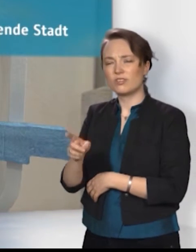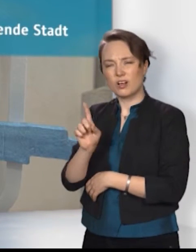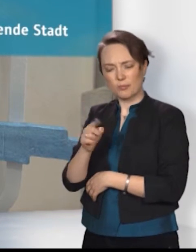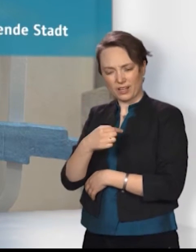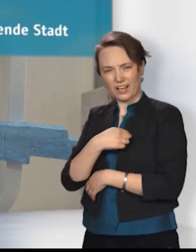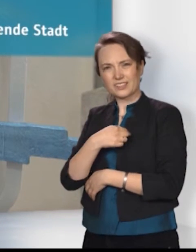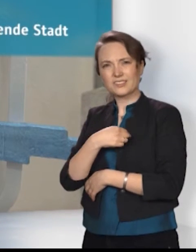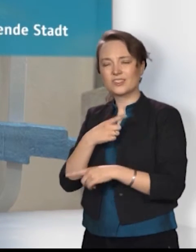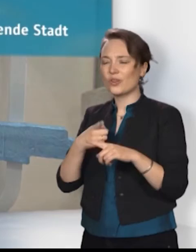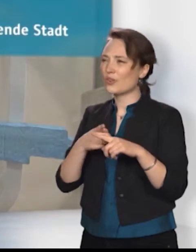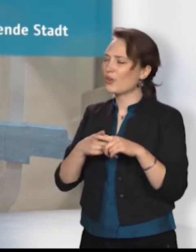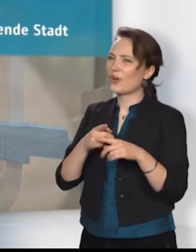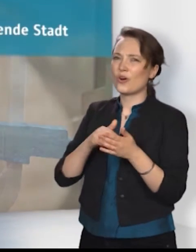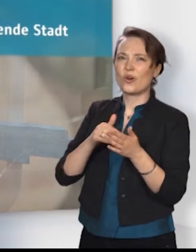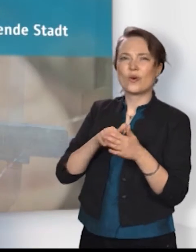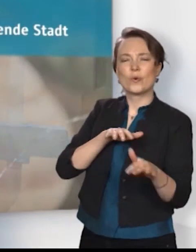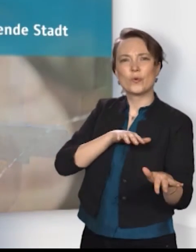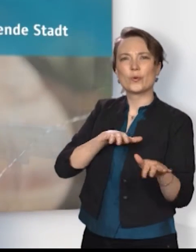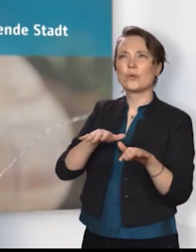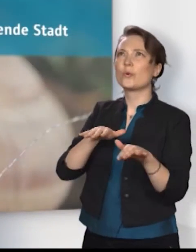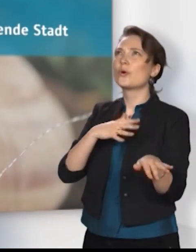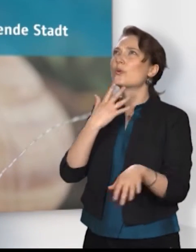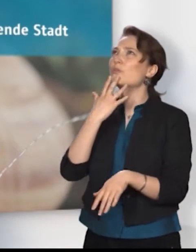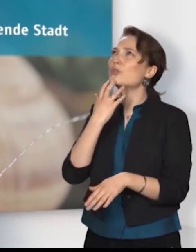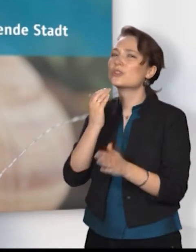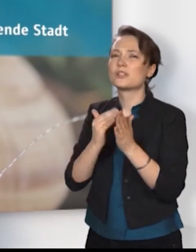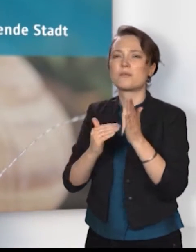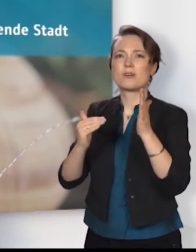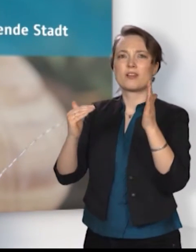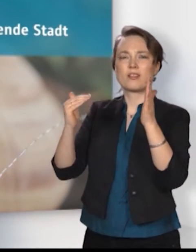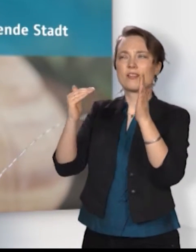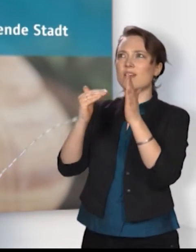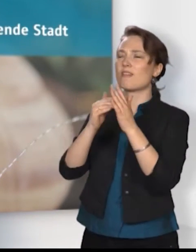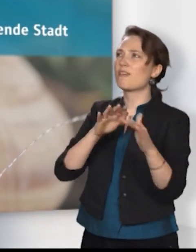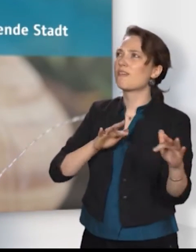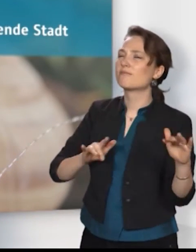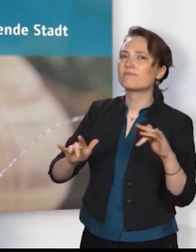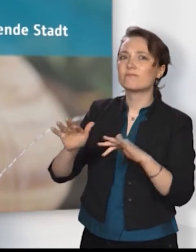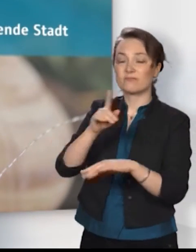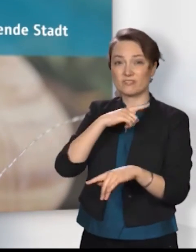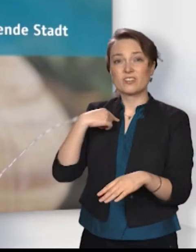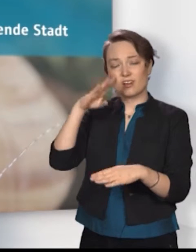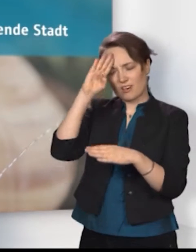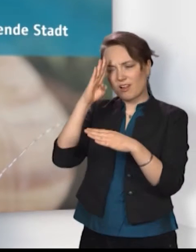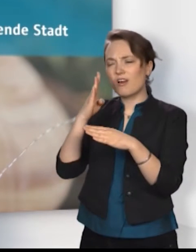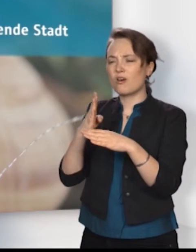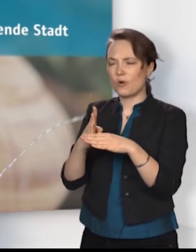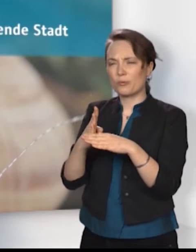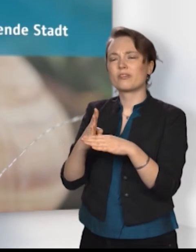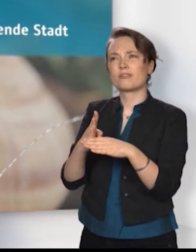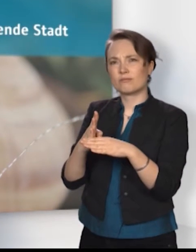unruhig und sehnt sich nach mehr. Wir glauben fest, wir hoffen